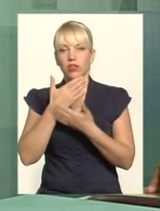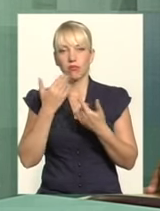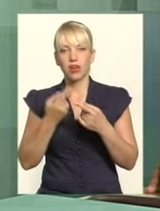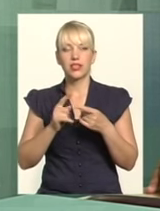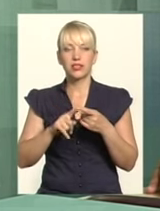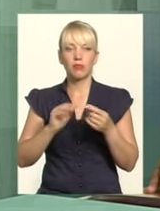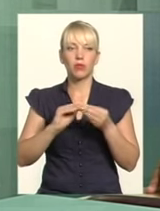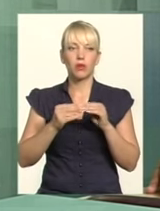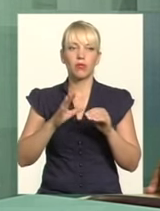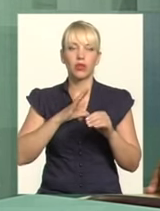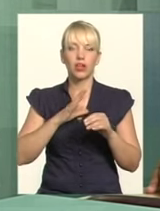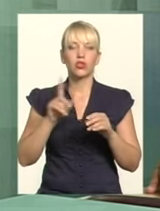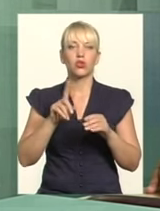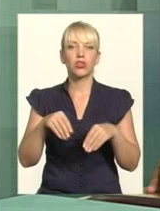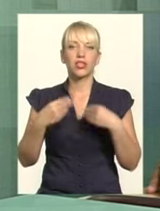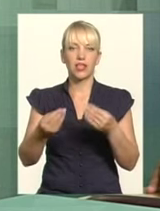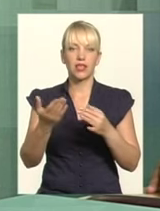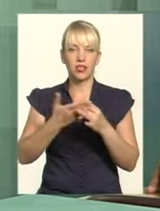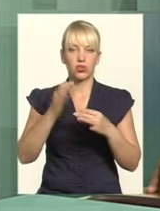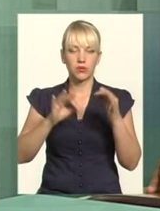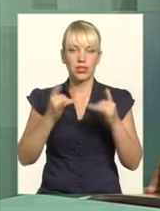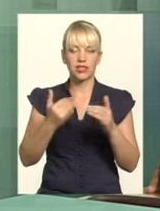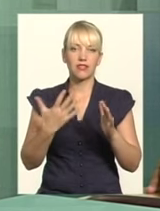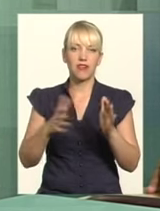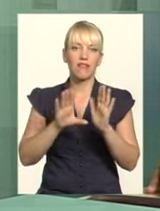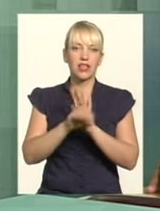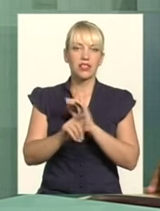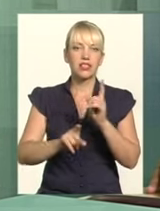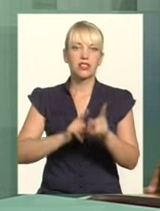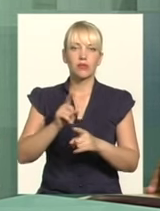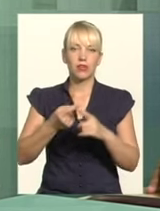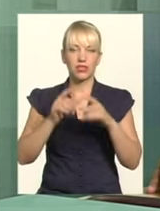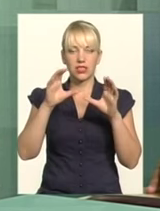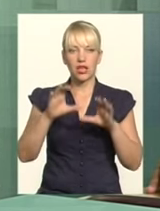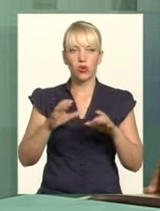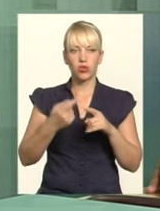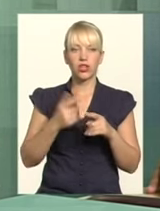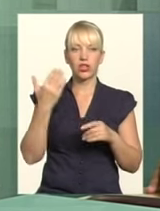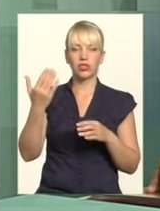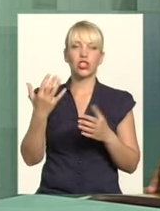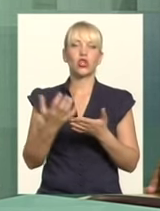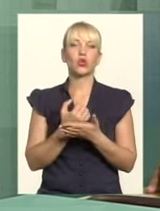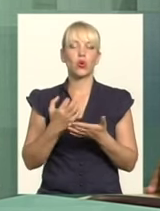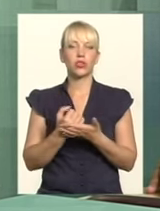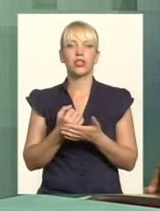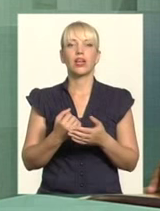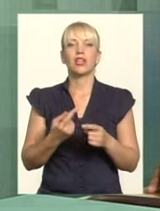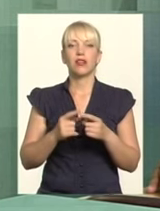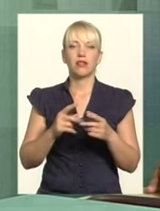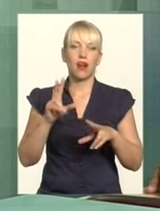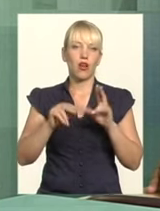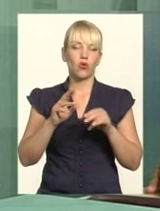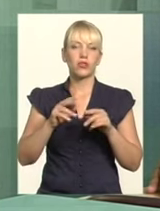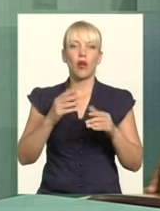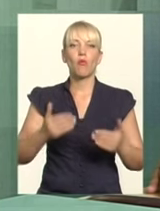була стосовно призначення субсидії. На даний час внесені зміни, і їм просто-напросто в дохід доводиться до прожиткового мінімуму для